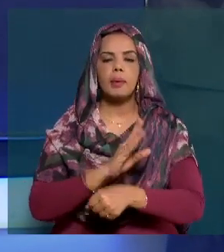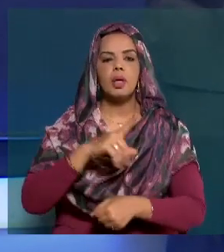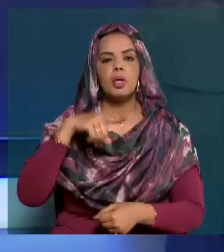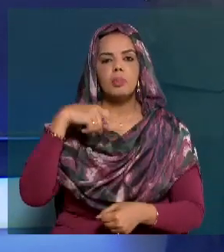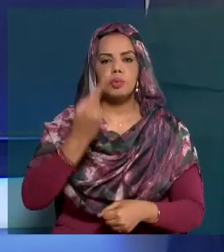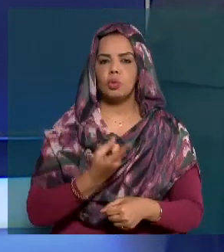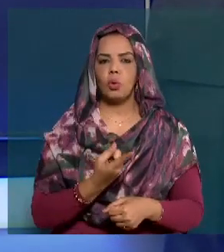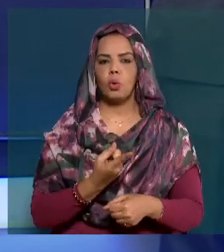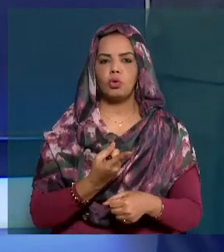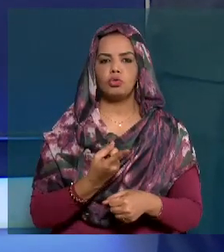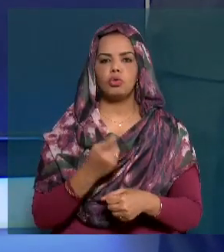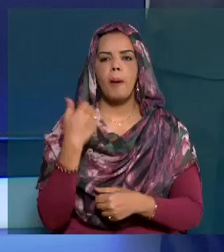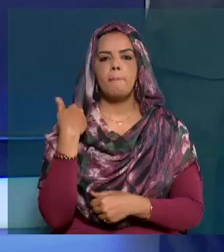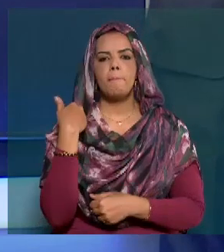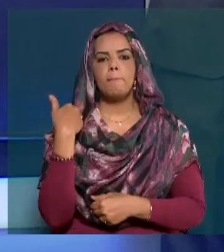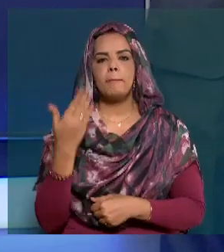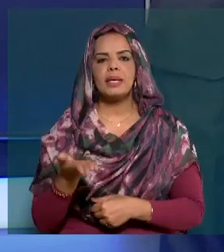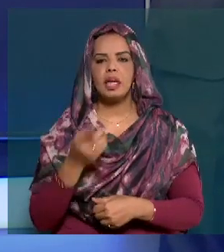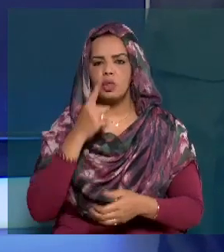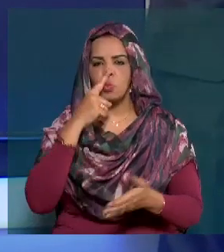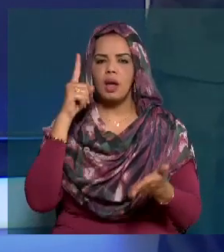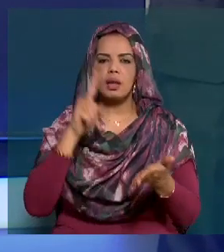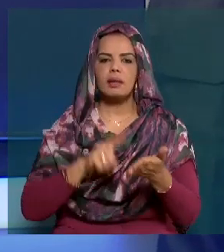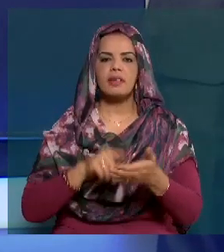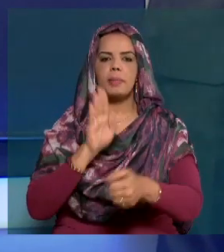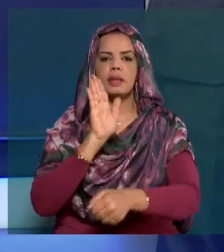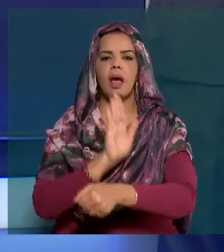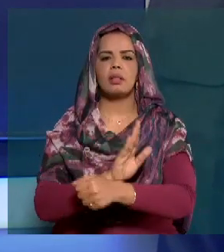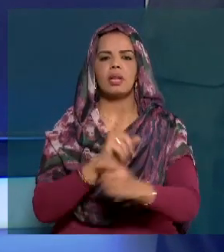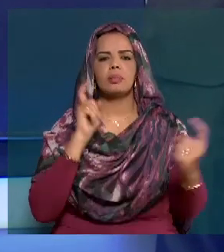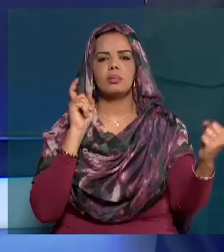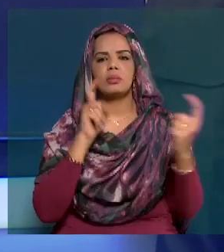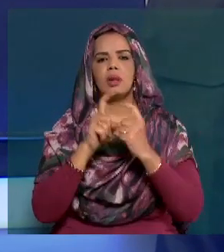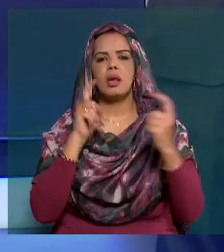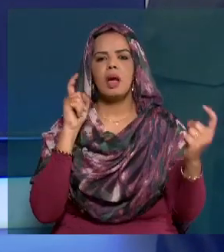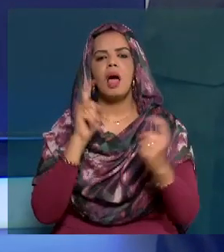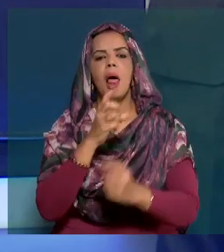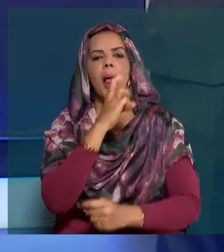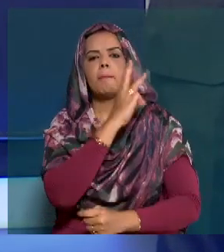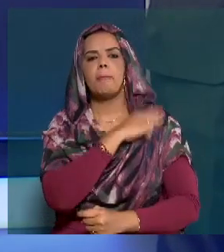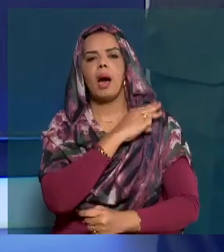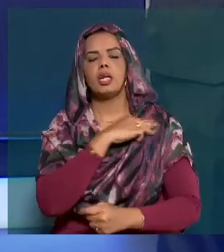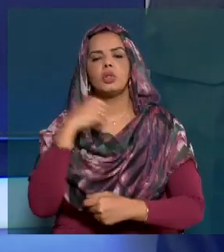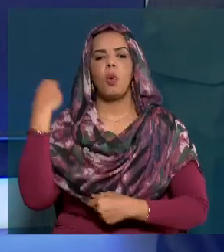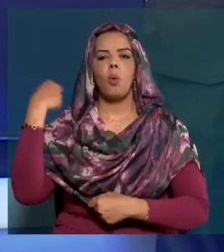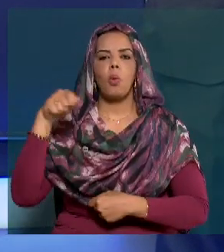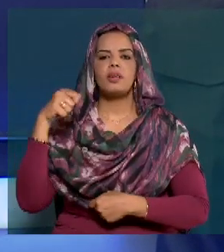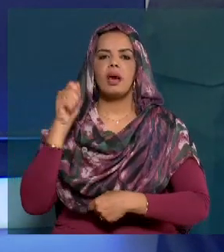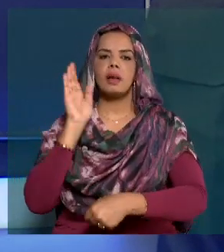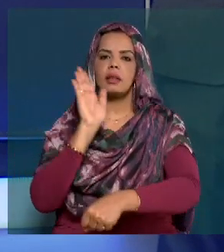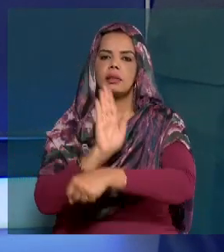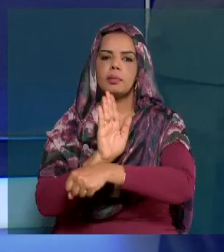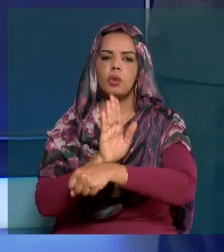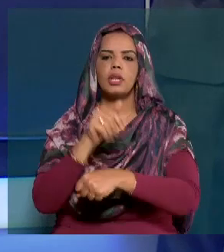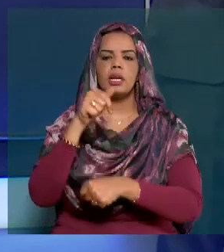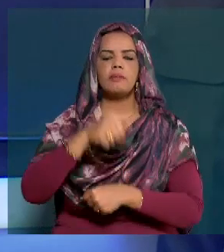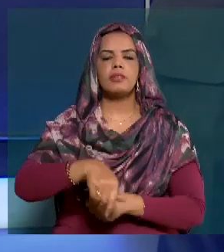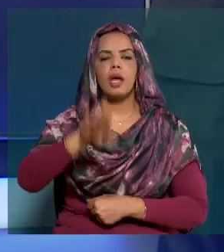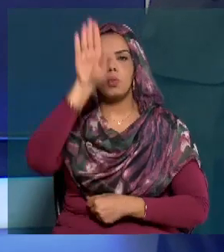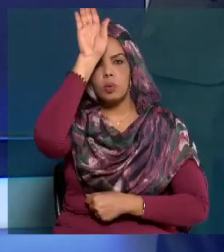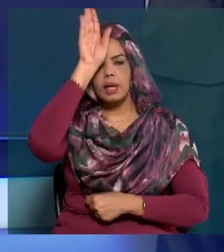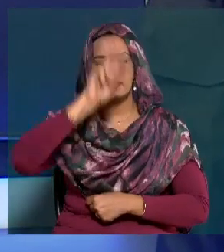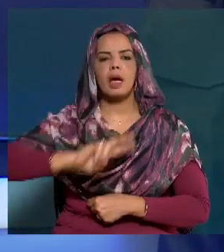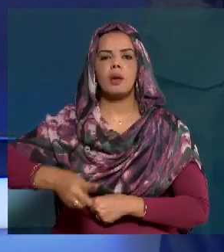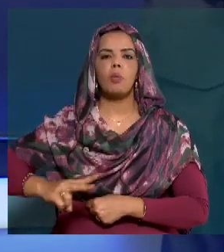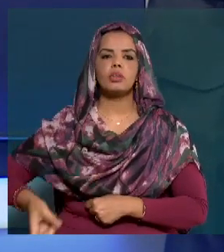تضيع قضية مجانية وإلزامية التعليم بين الشد والجذب بين المحليات ووزارات التربية والتعليم في الولايات، إضافة إلى